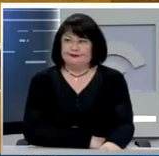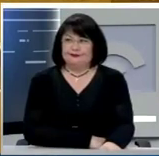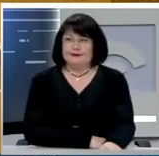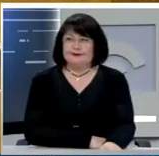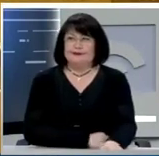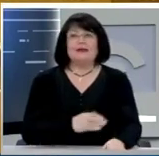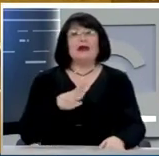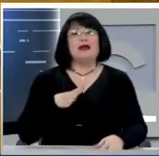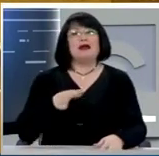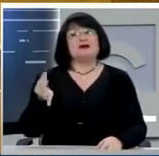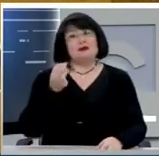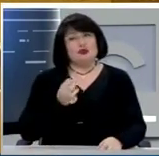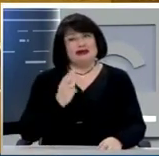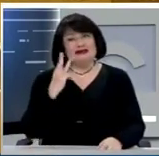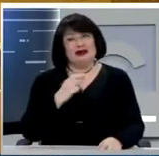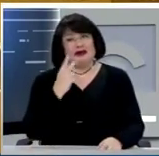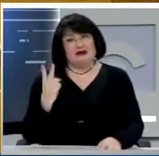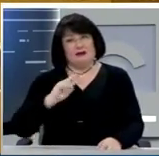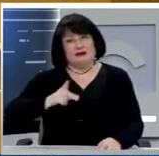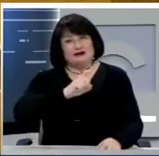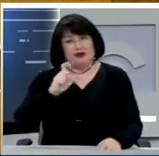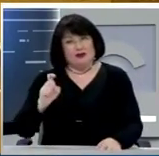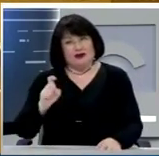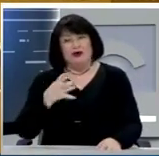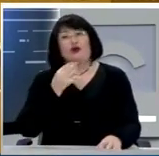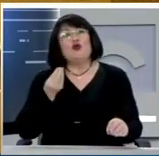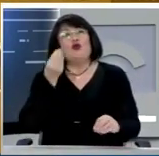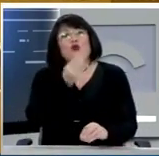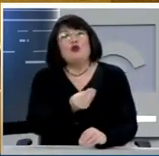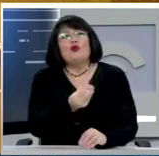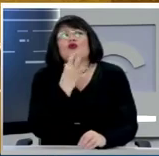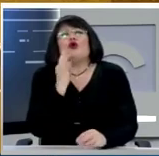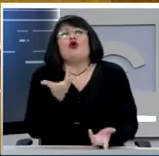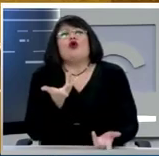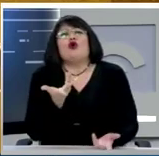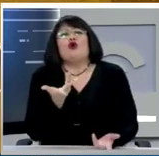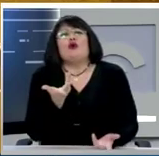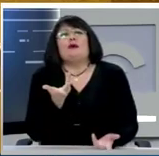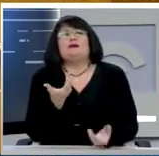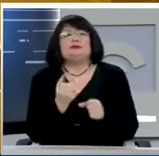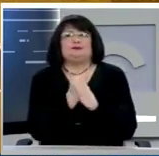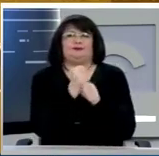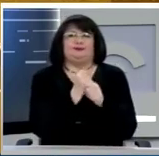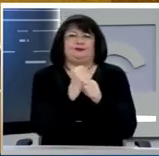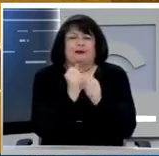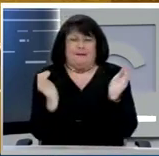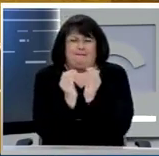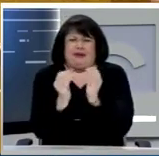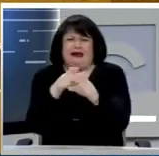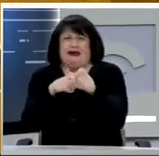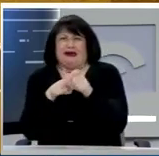δις δόθηκαν επειδή ο φαρμακάς της τάδε